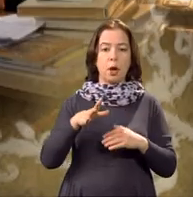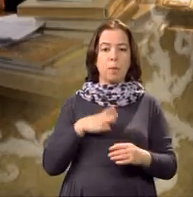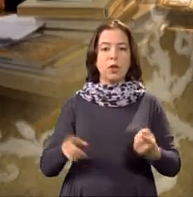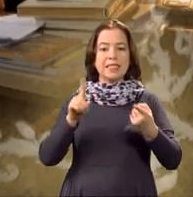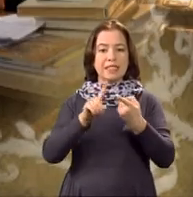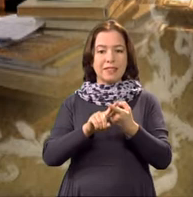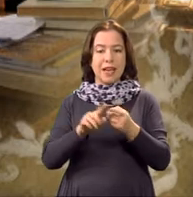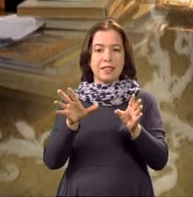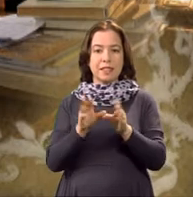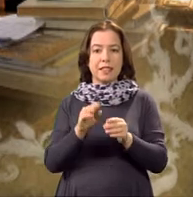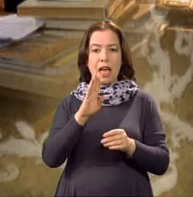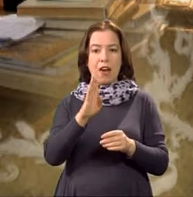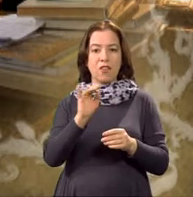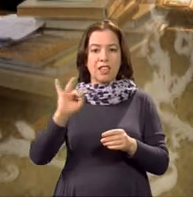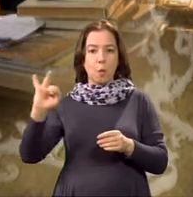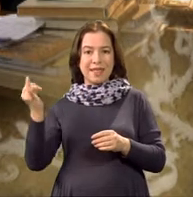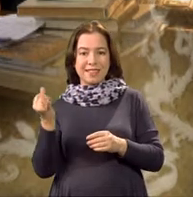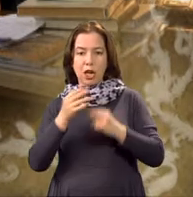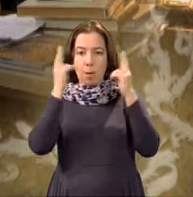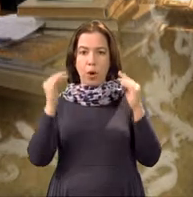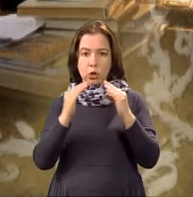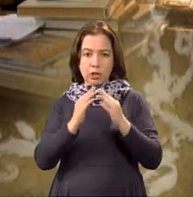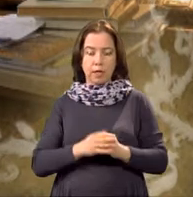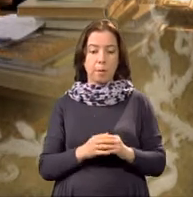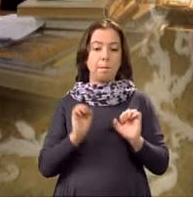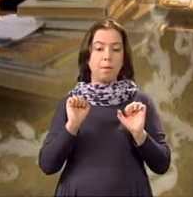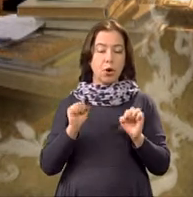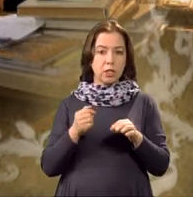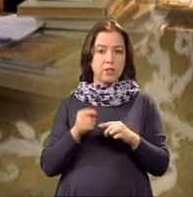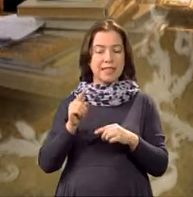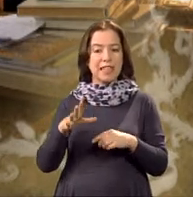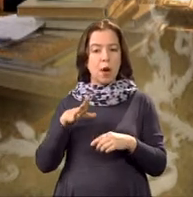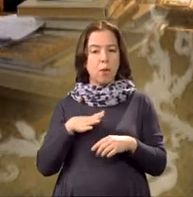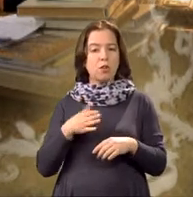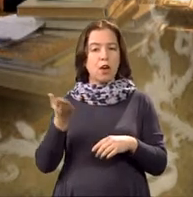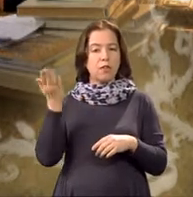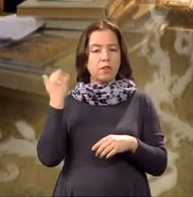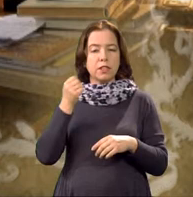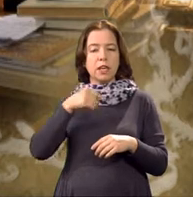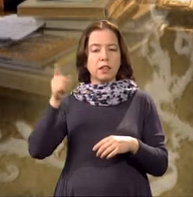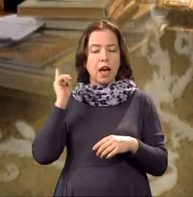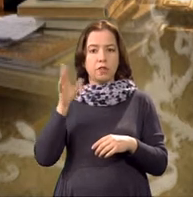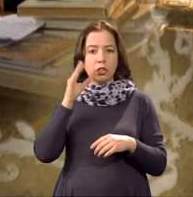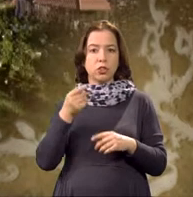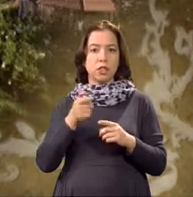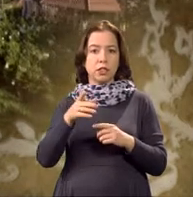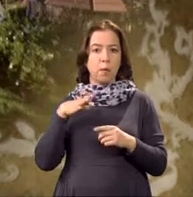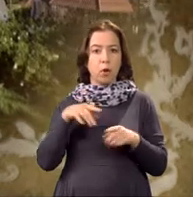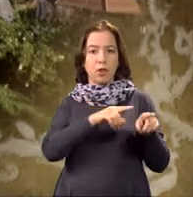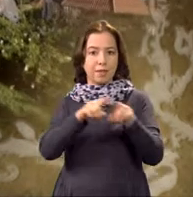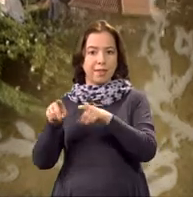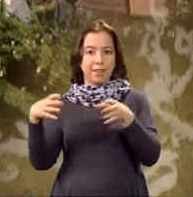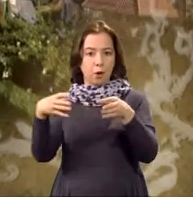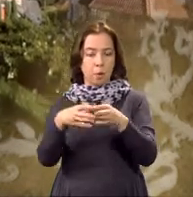монастирем. Можливо, це був все-таки в ті давні часи якийсь більш-менш єдиний комплекс.